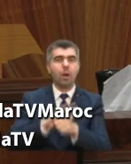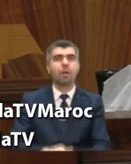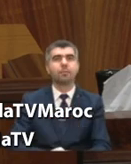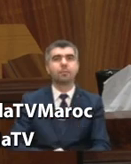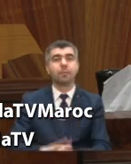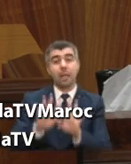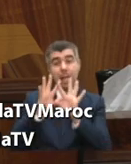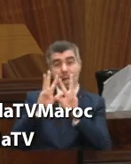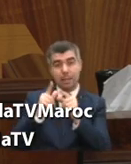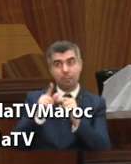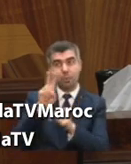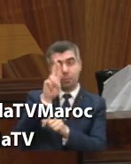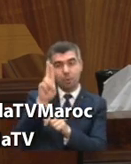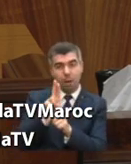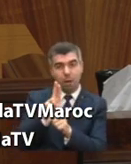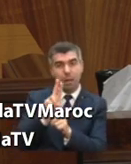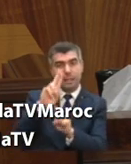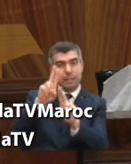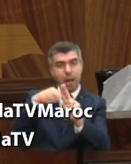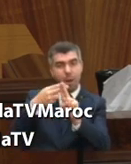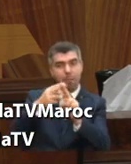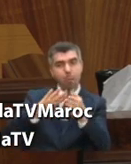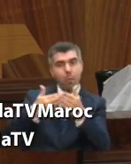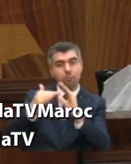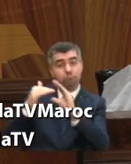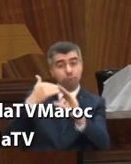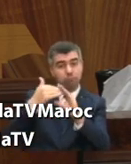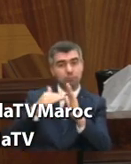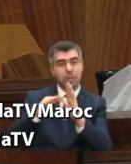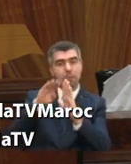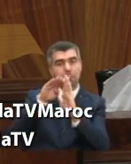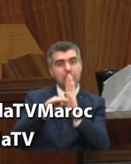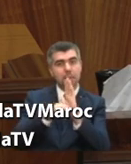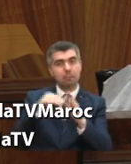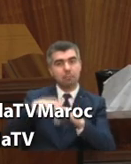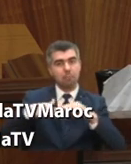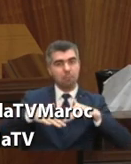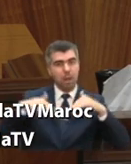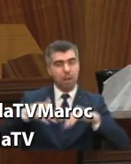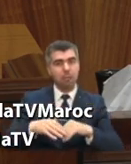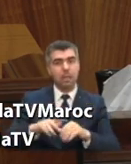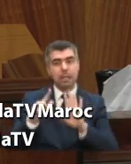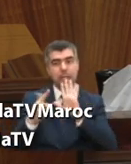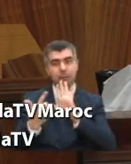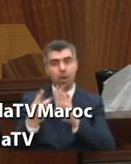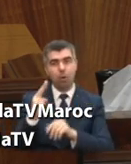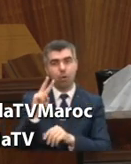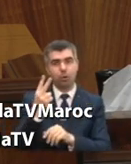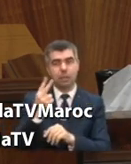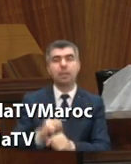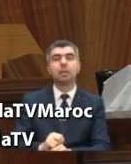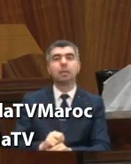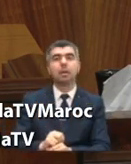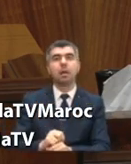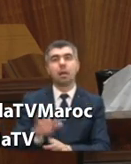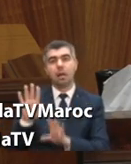كوفيد-19. عدد الأسئلة الشفوية والكتابية والأجوبة الكتابية التي توصل بها مجلس النواب من 27 أبريل إلى 4 مايو 2020